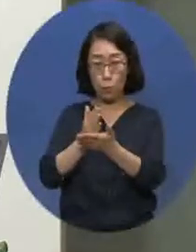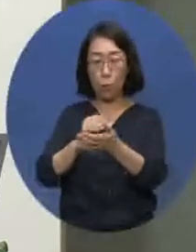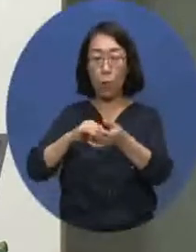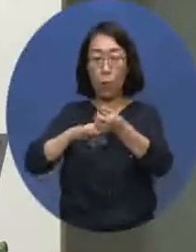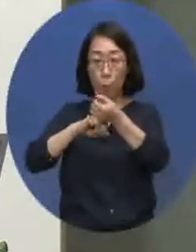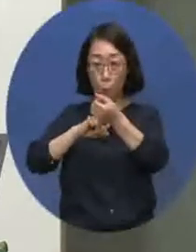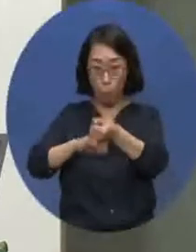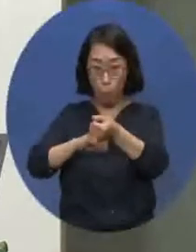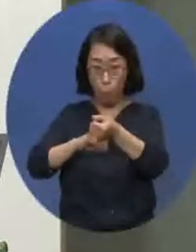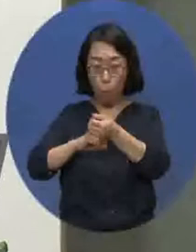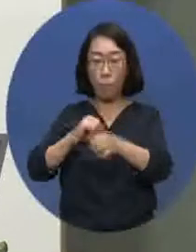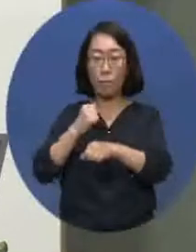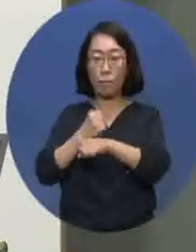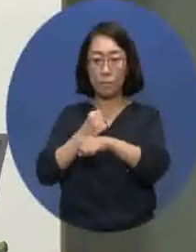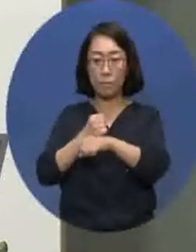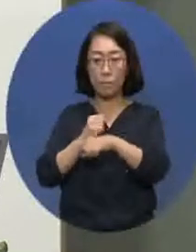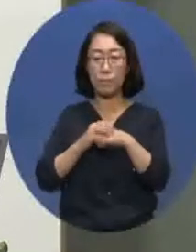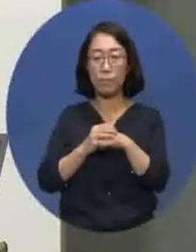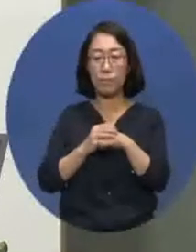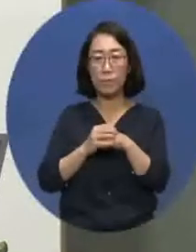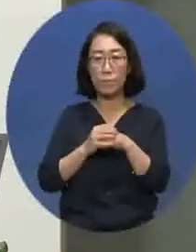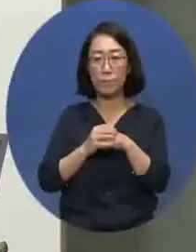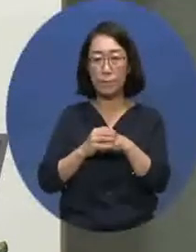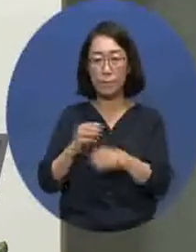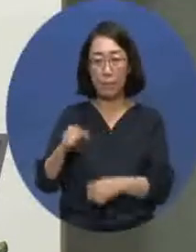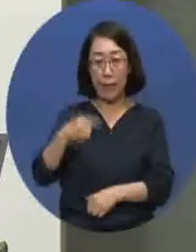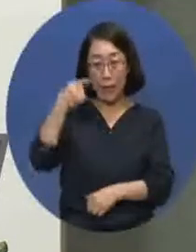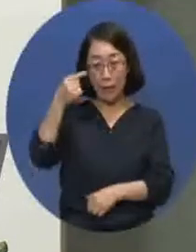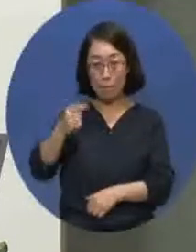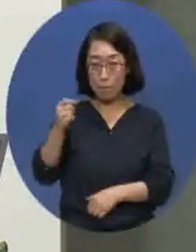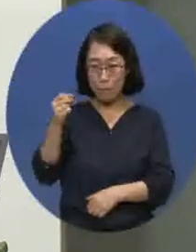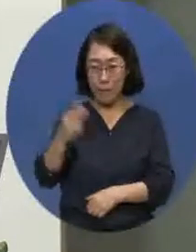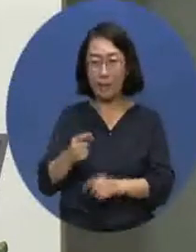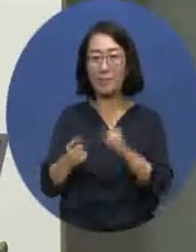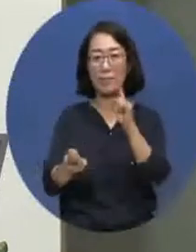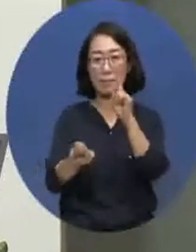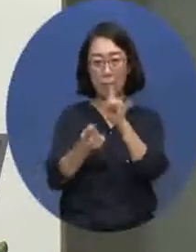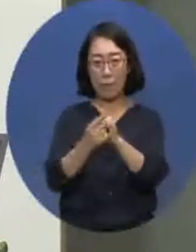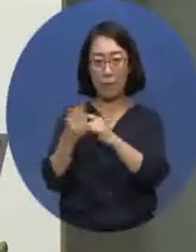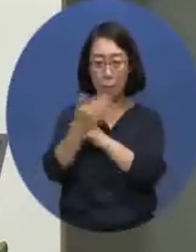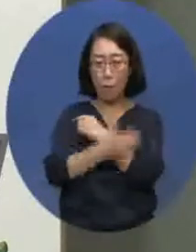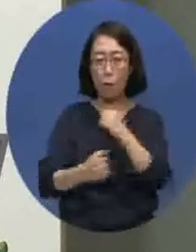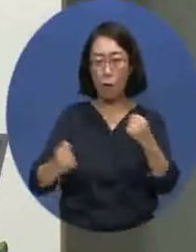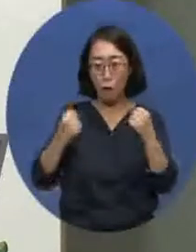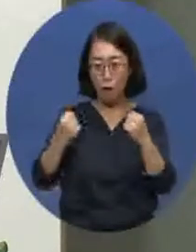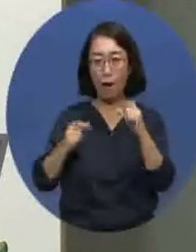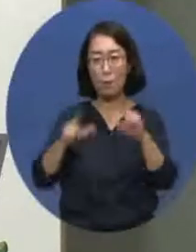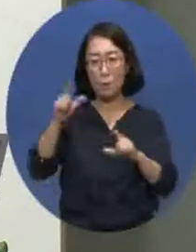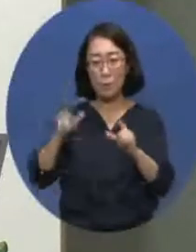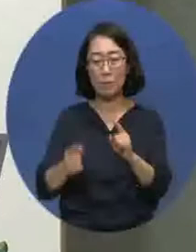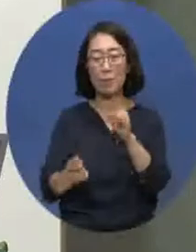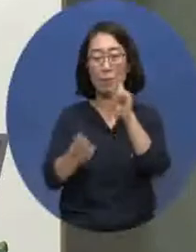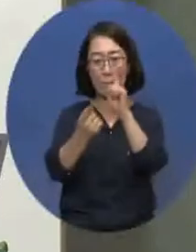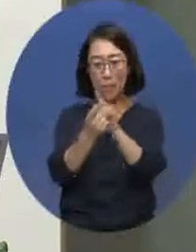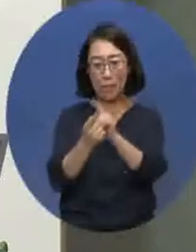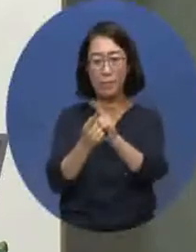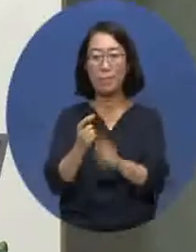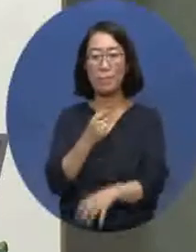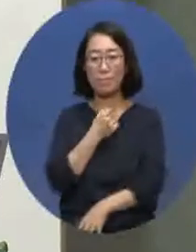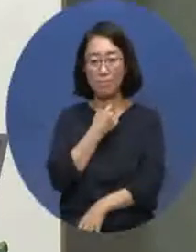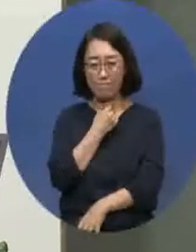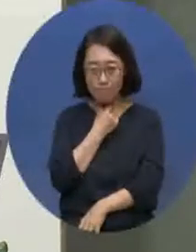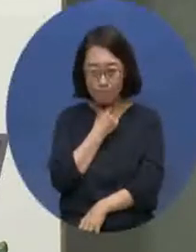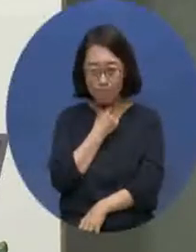주면서 이제 에 다음 시간에 여러분을 건강한 모습으로 서로 만나 왔어